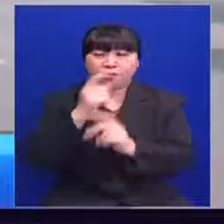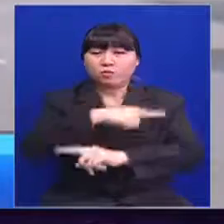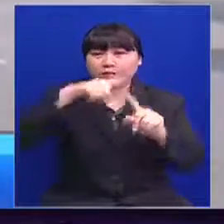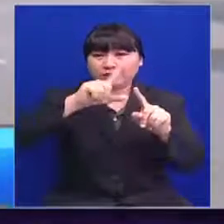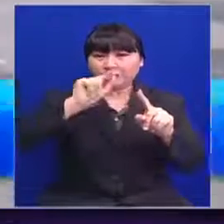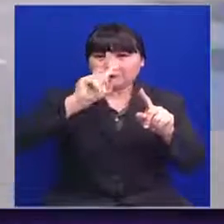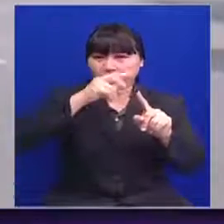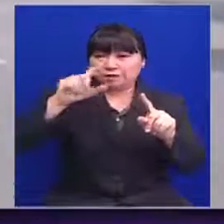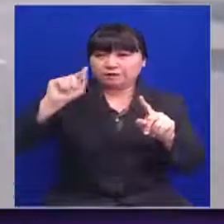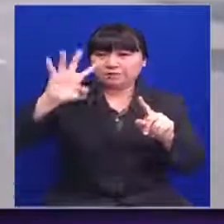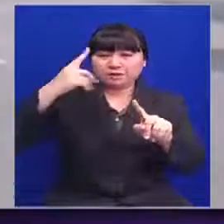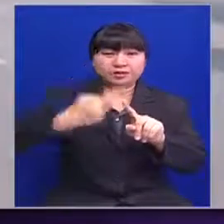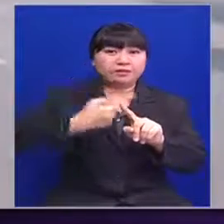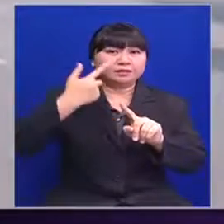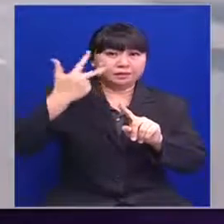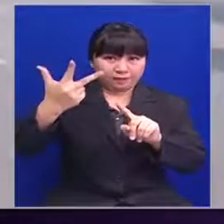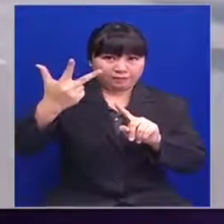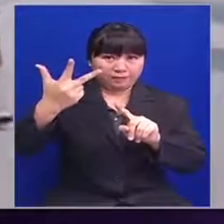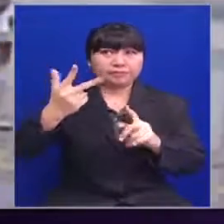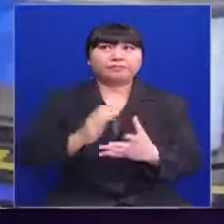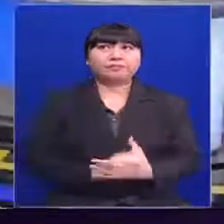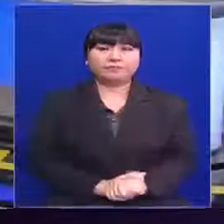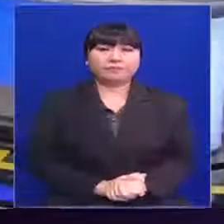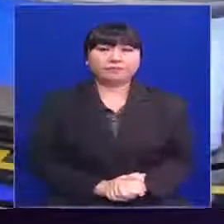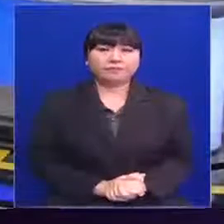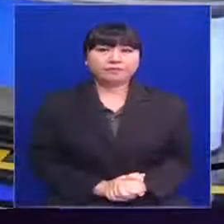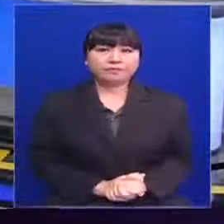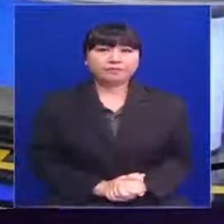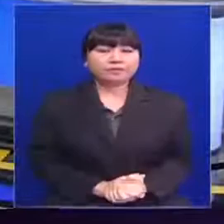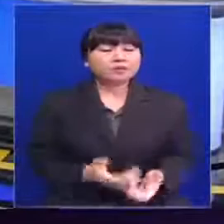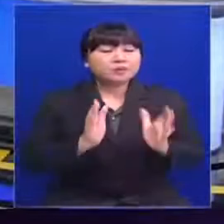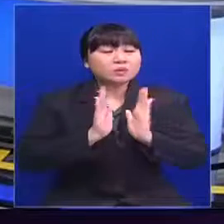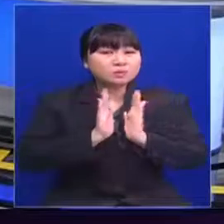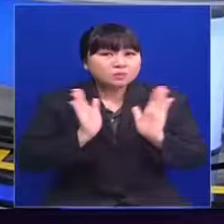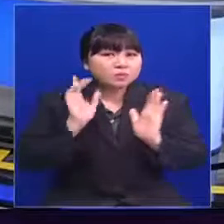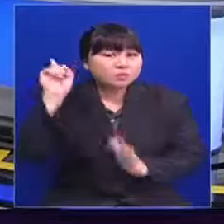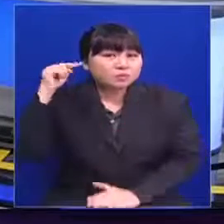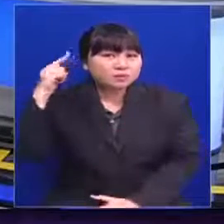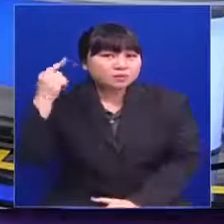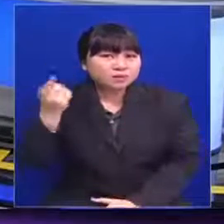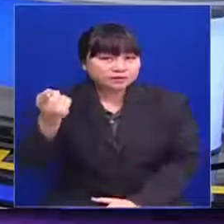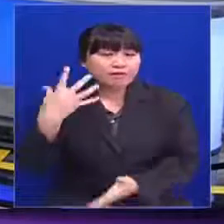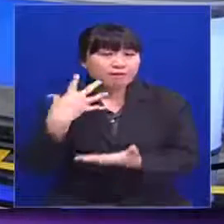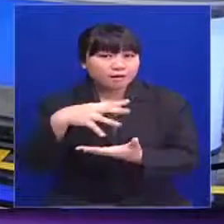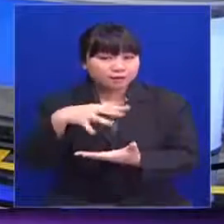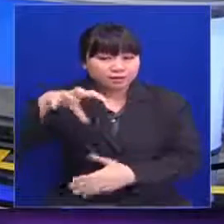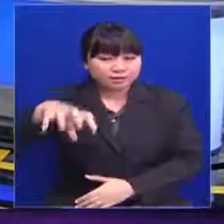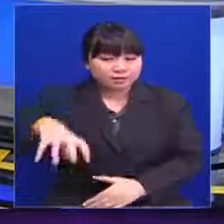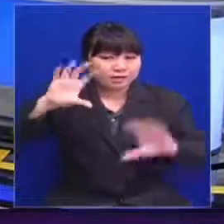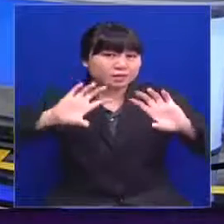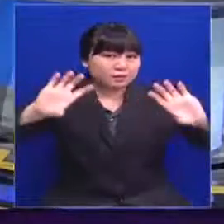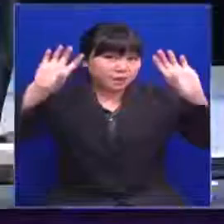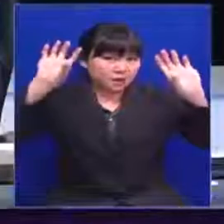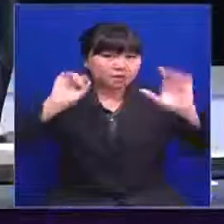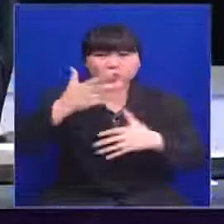22ถึง24มีนาคมนี้ค่ะคุณวรพัฒน์คุณชนิดาภาค่ะ ขอบคุณคุณโสรดาเข็มเจริญนะครับรายงานจากทำเนียบรัฐบาลความ